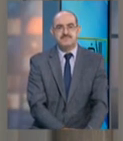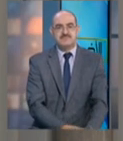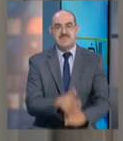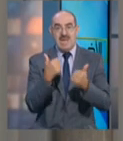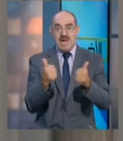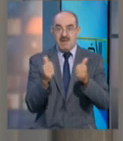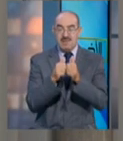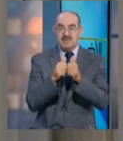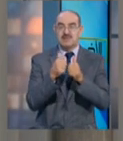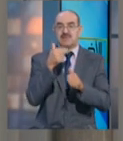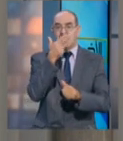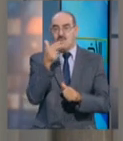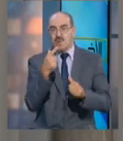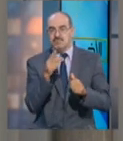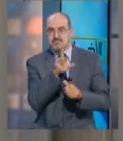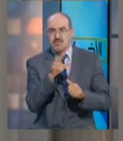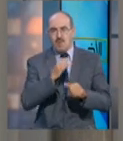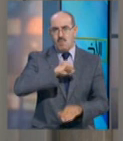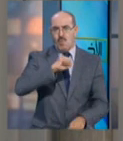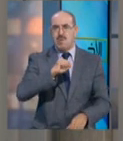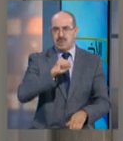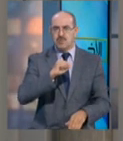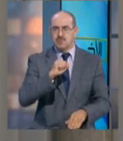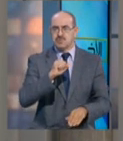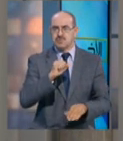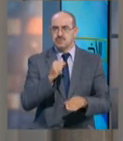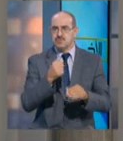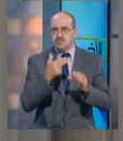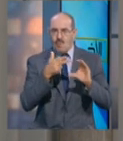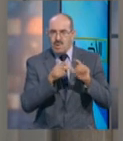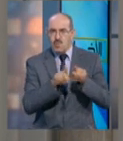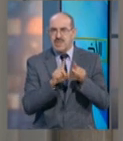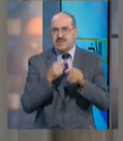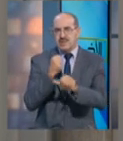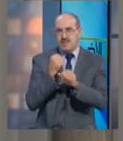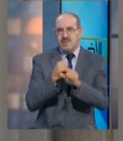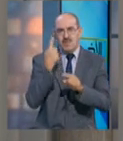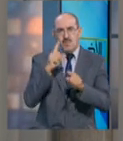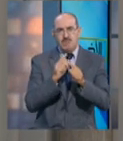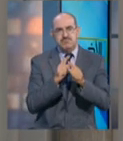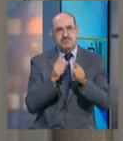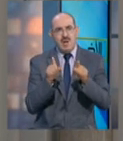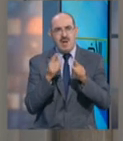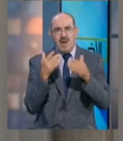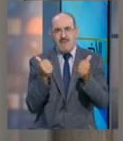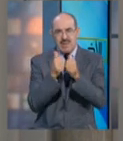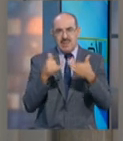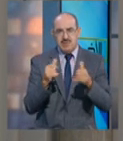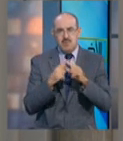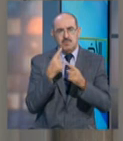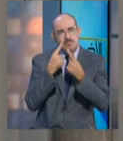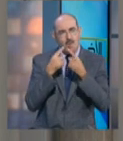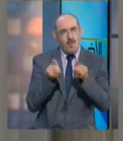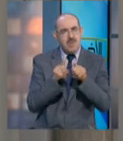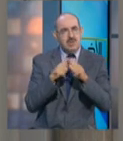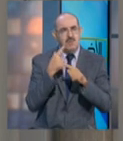الجزائر والنرويج بلدان منتجان للمحروقات، ونحن نعمل بعزيمة هنا في الجزائر